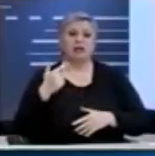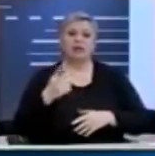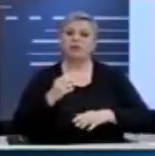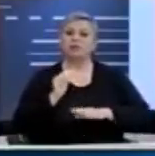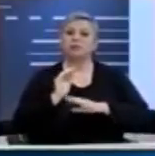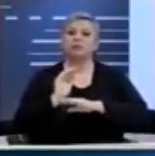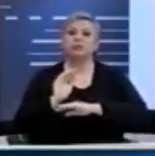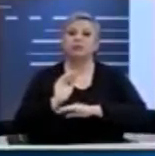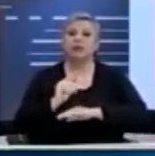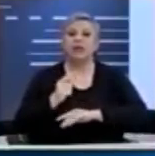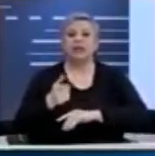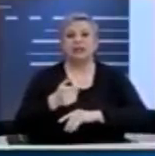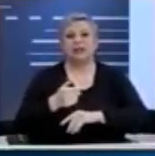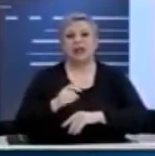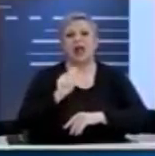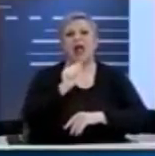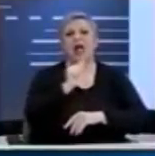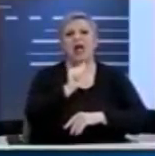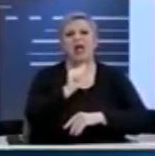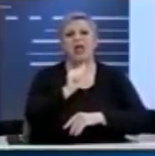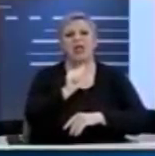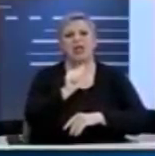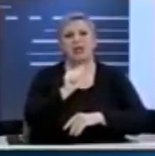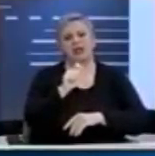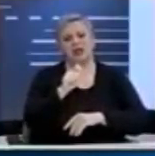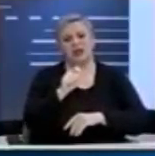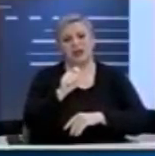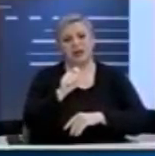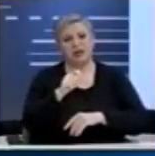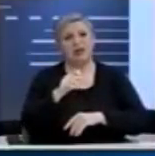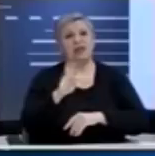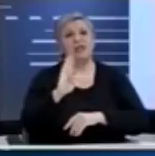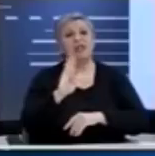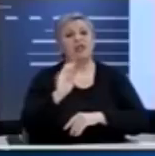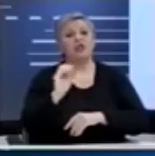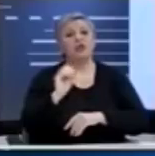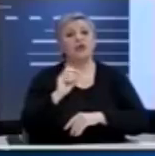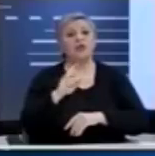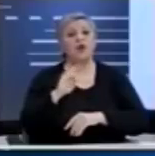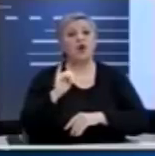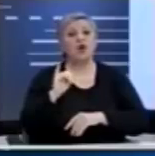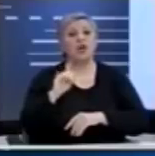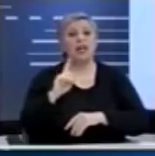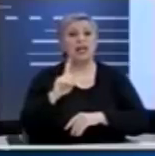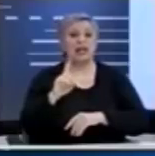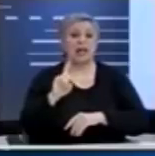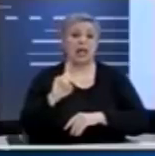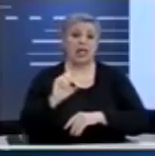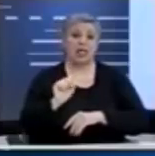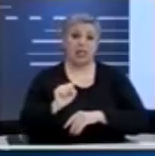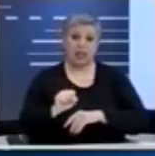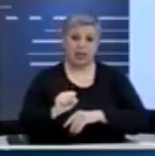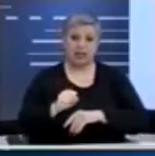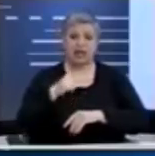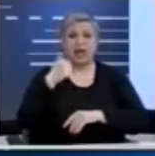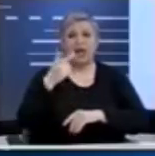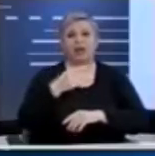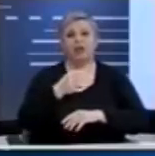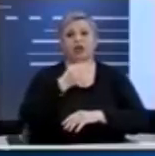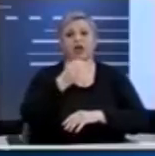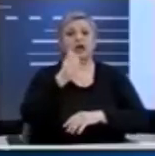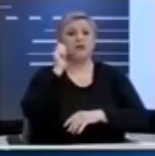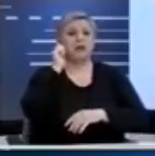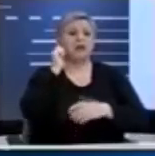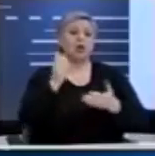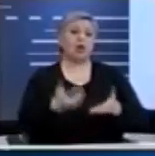να κερδίσεις. Θα ζητήσει επί προσωπικό, κύριε Βορύδη, γιατί ήταν με τον Κάντη. Δεν νομίζω. Τώρα τον πήγε στον Μάρτιν. Αν